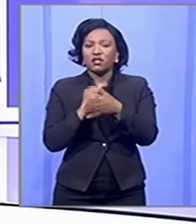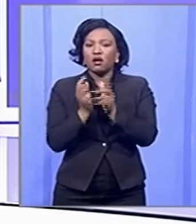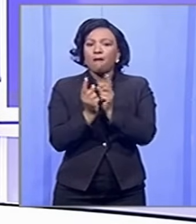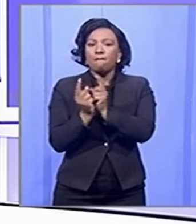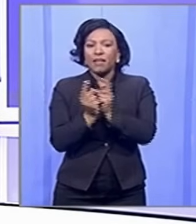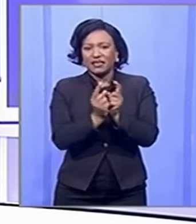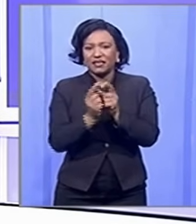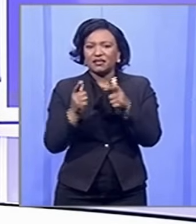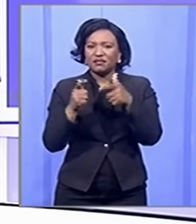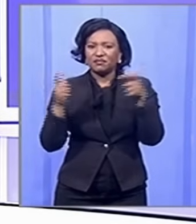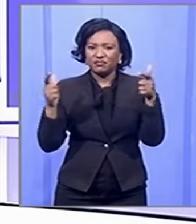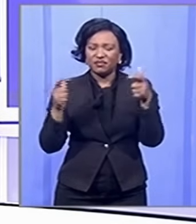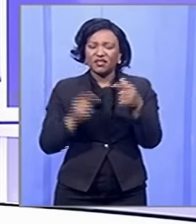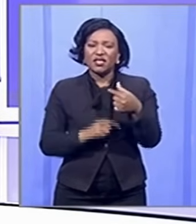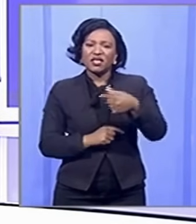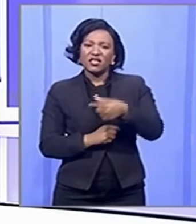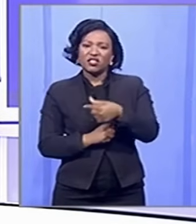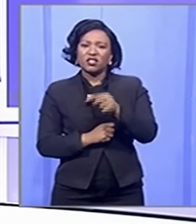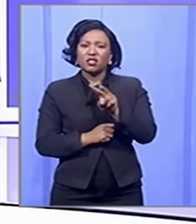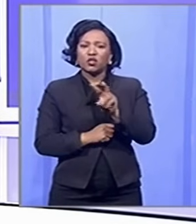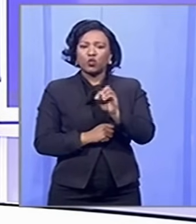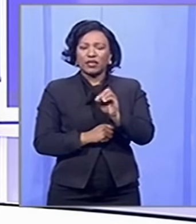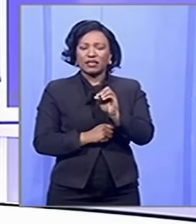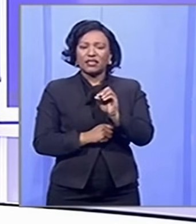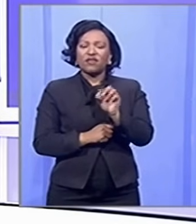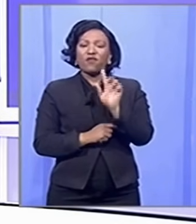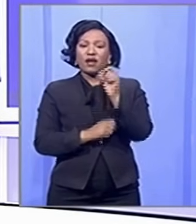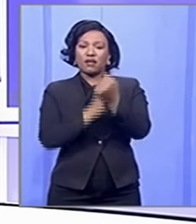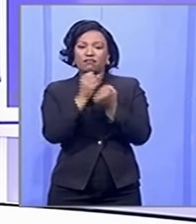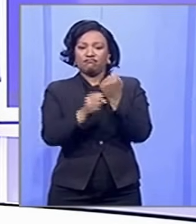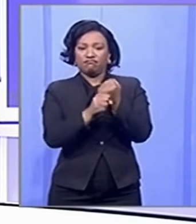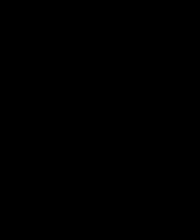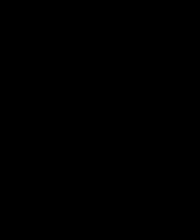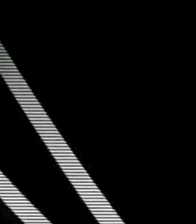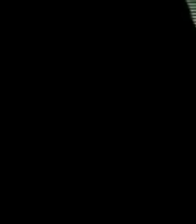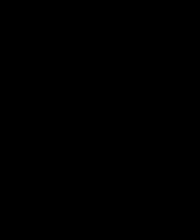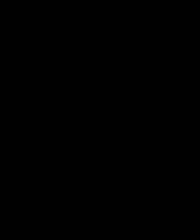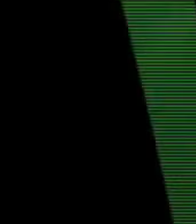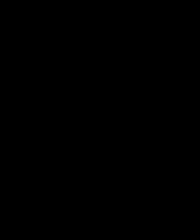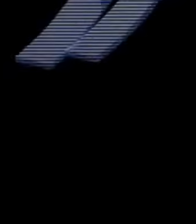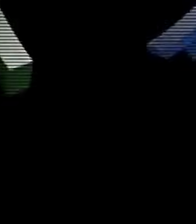ya dinaga tša G20 ngwageng o tlago.